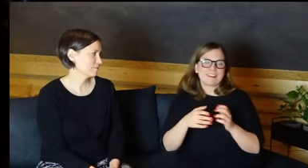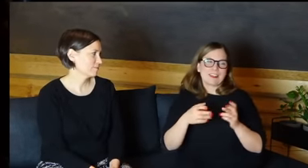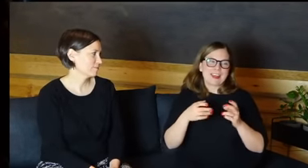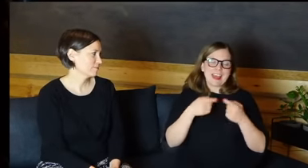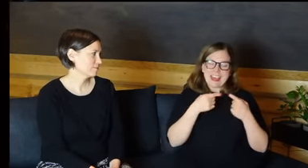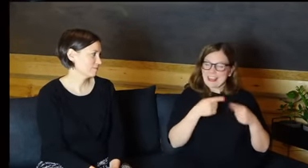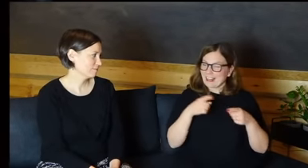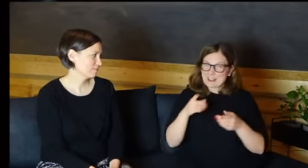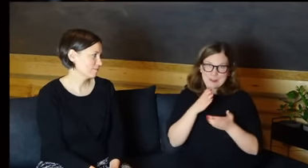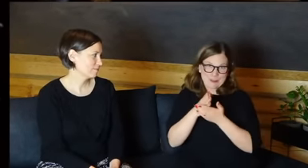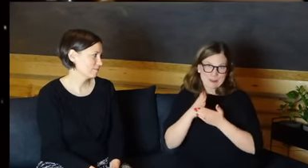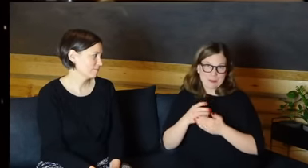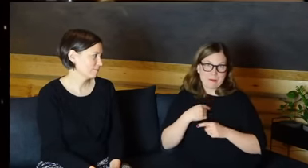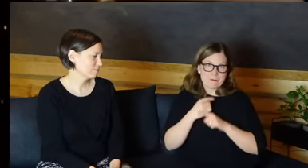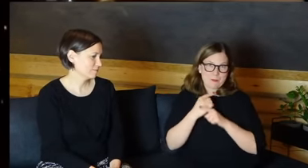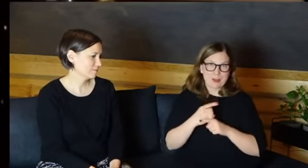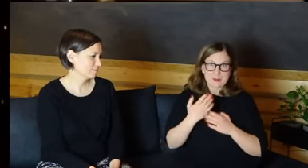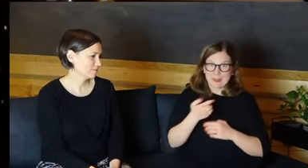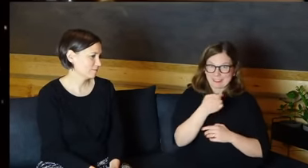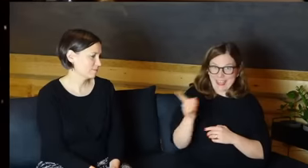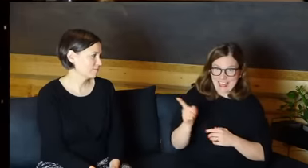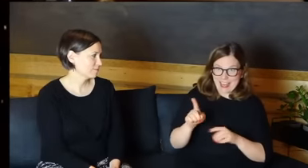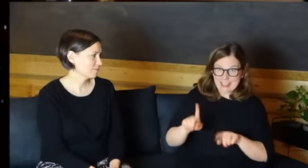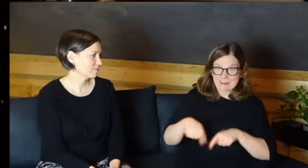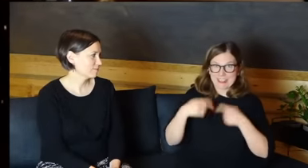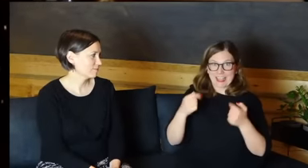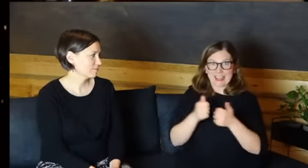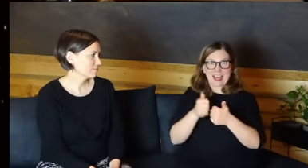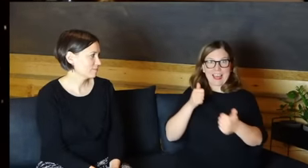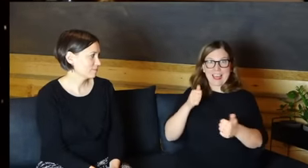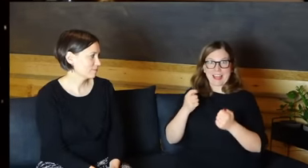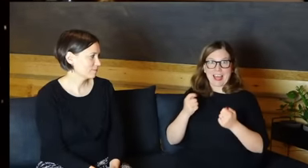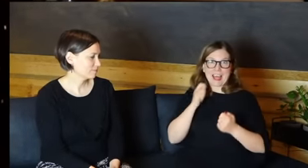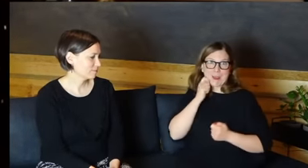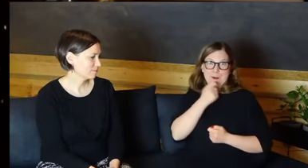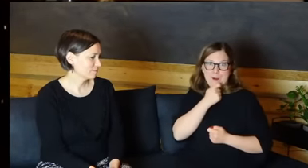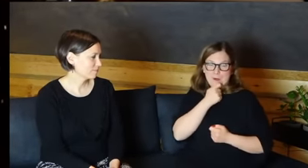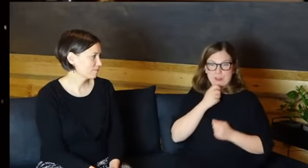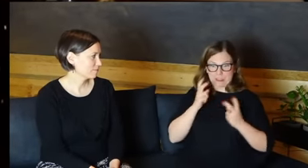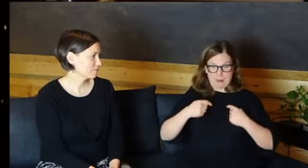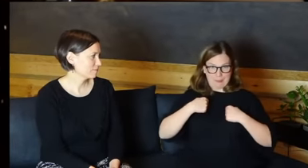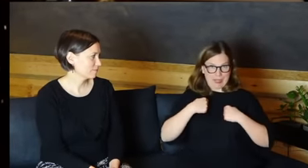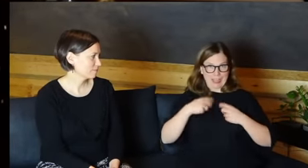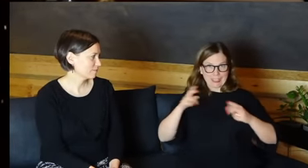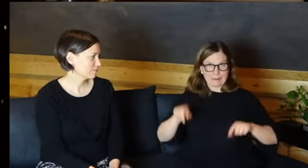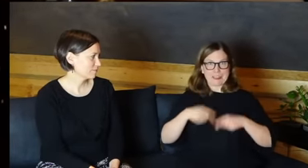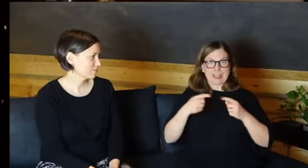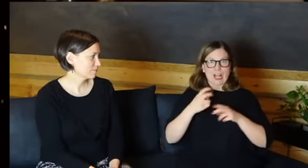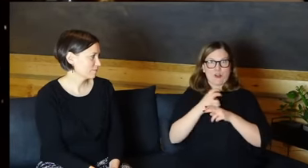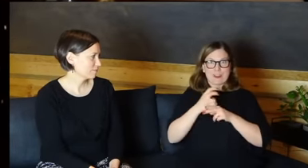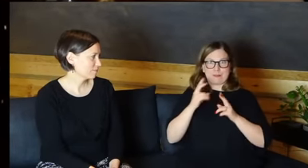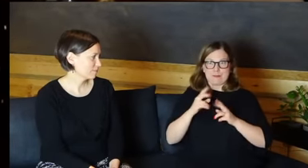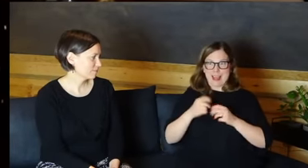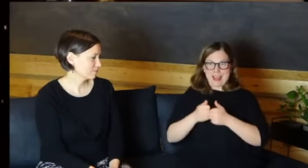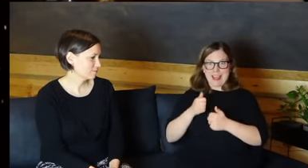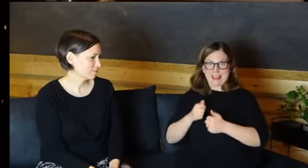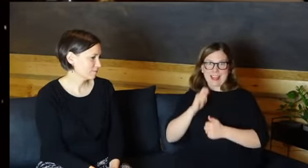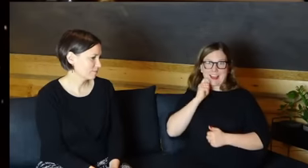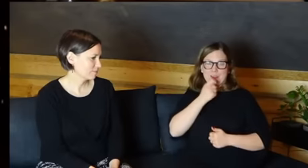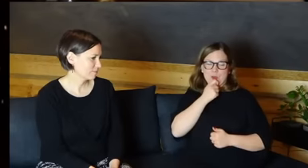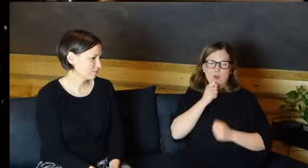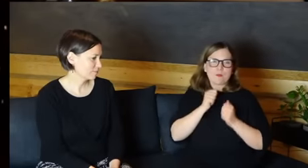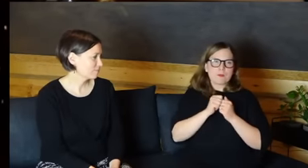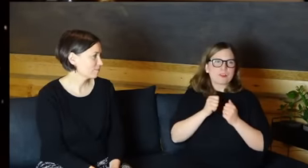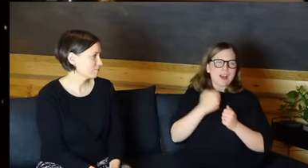tämä on ekaa kertaa tämä etäjoulu niin mullekin, mutta aina on ollut hirveän hauskaa, että siinä mielessä on myös kiva olla